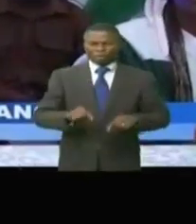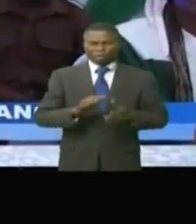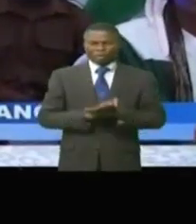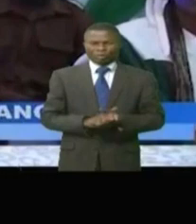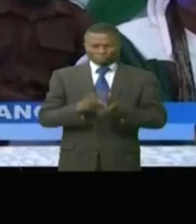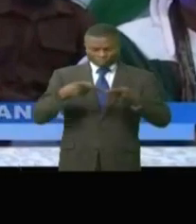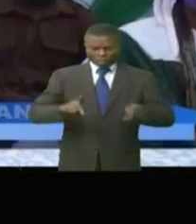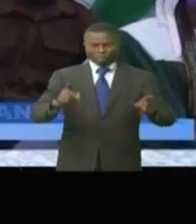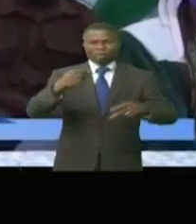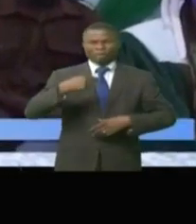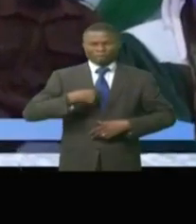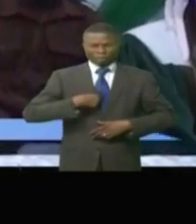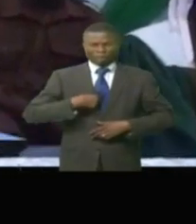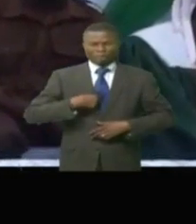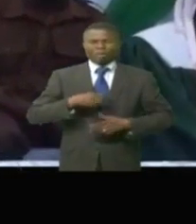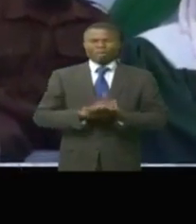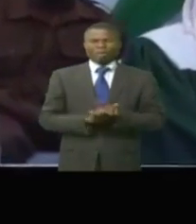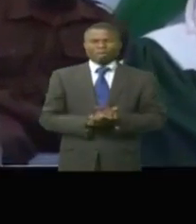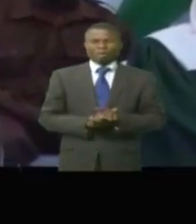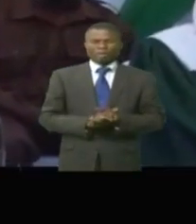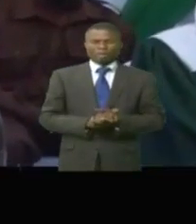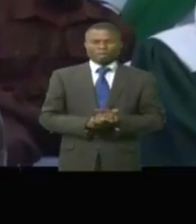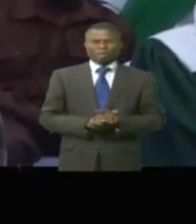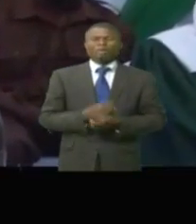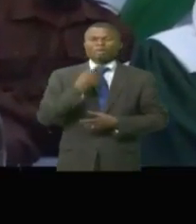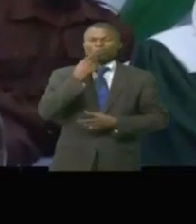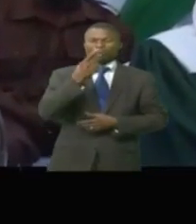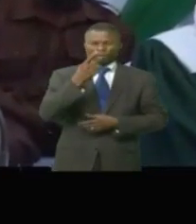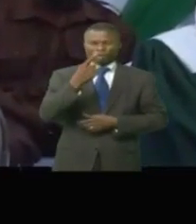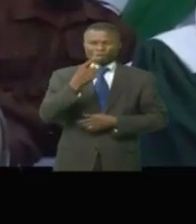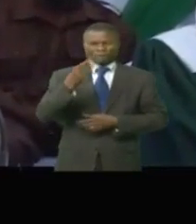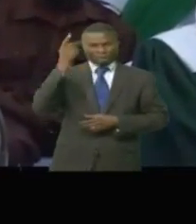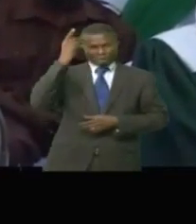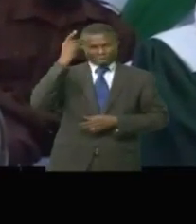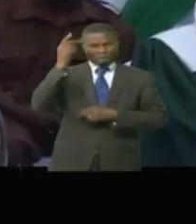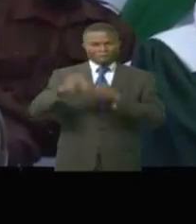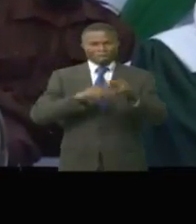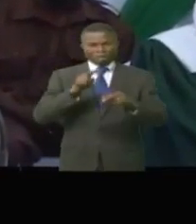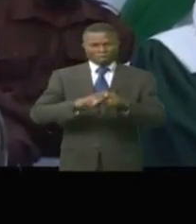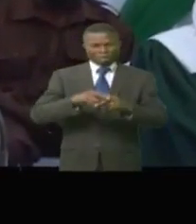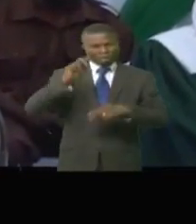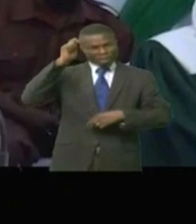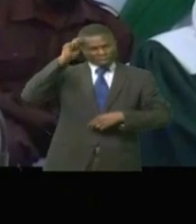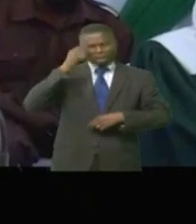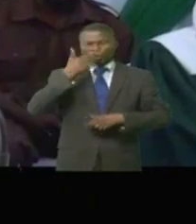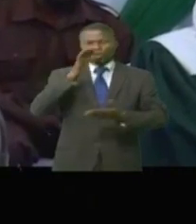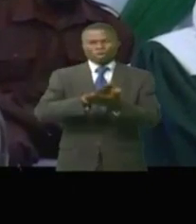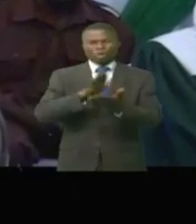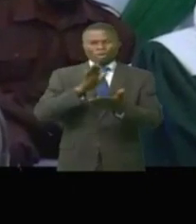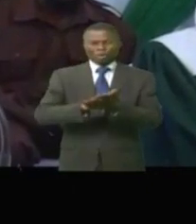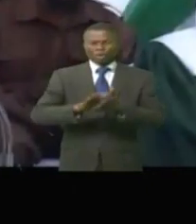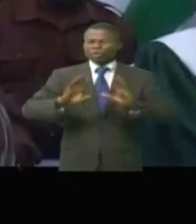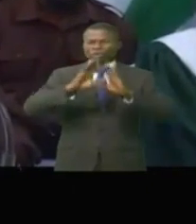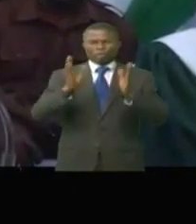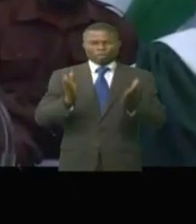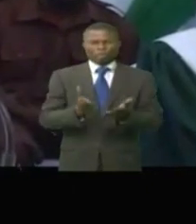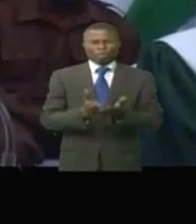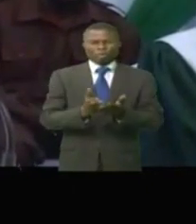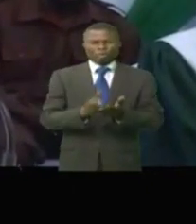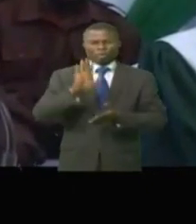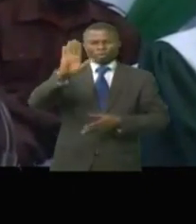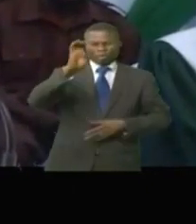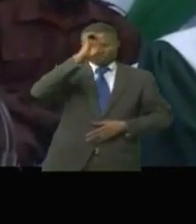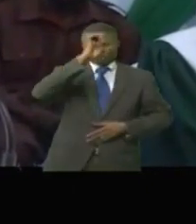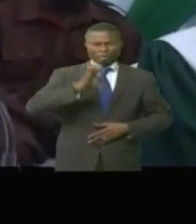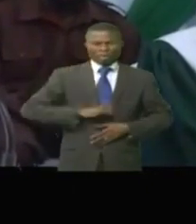laissez-moi me rendre à mon devoir naturel de rendre un hommage tout aussi vibrant que mérité à son